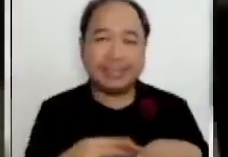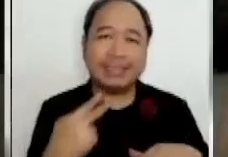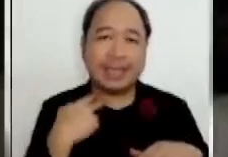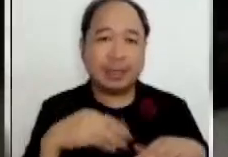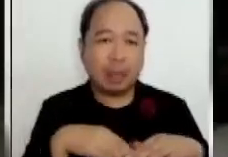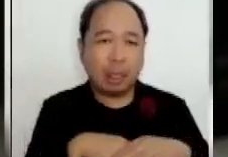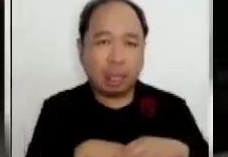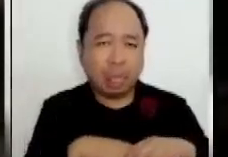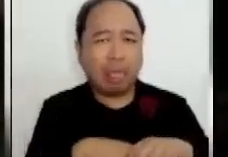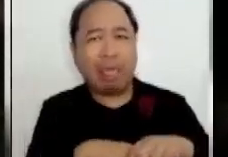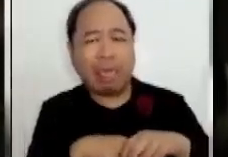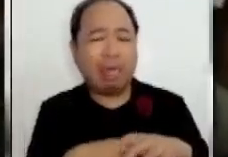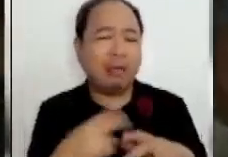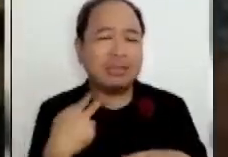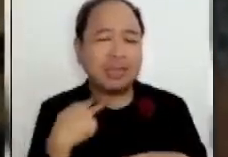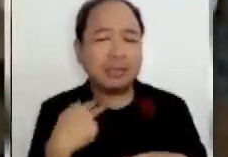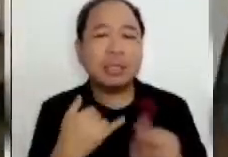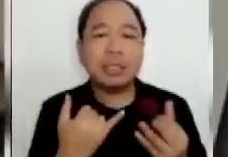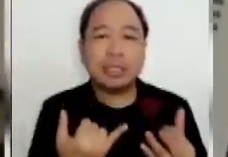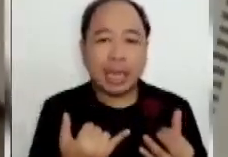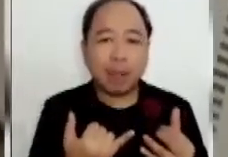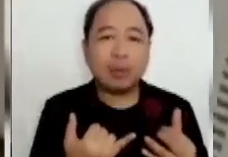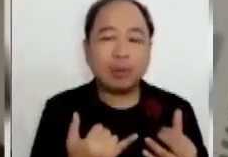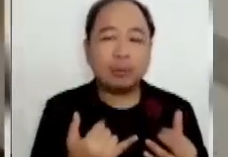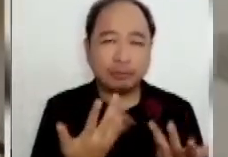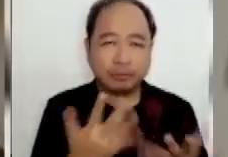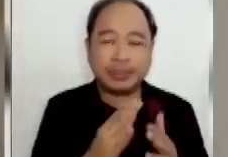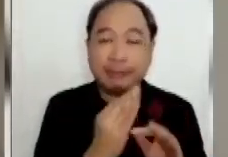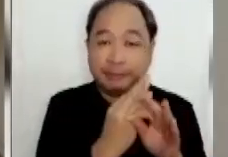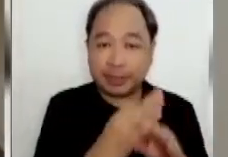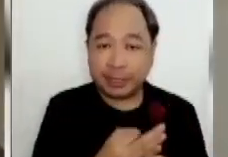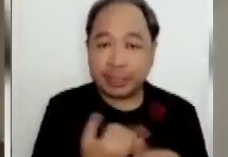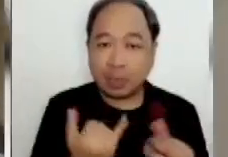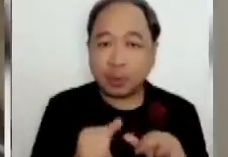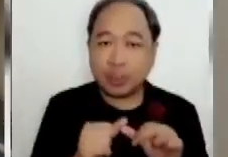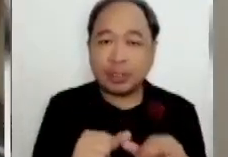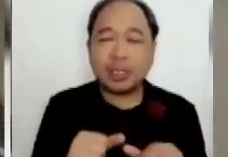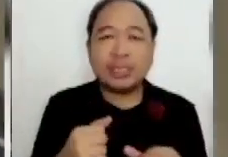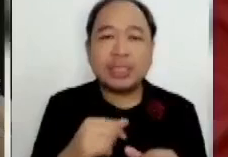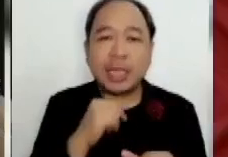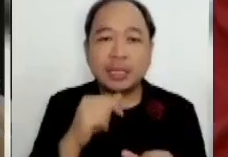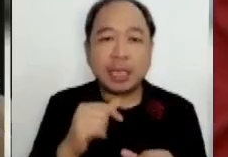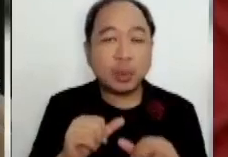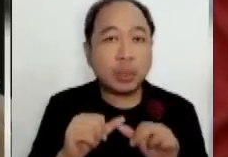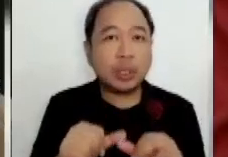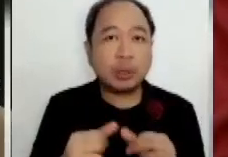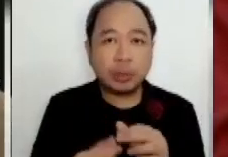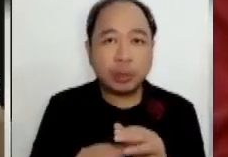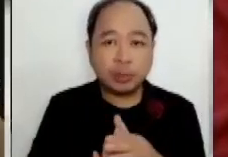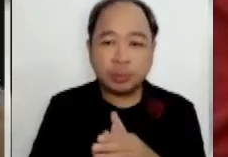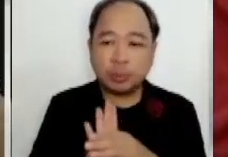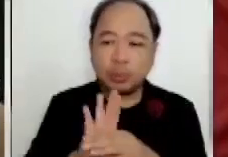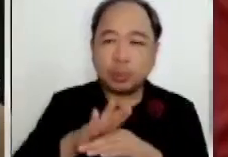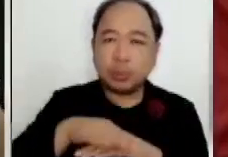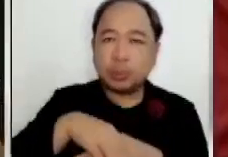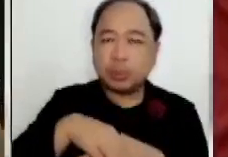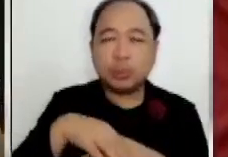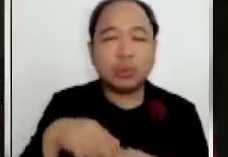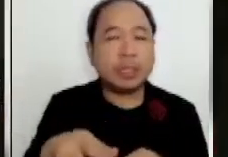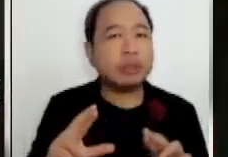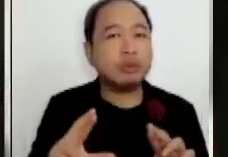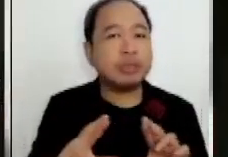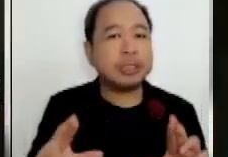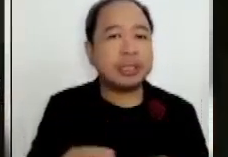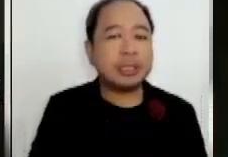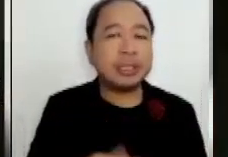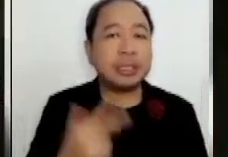Ngayon naman, ang na-experience sila, hindi magtuloy-tuloy itong paglalabas ng resibo. Tatlong beses na po natin ginagamit yung mga makinang yan.